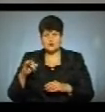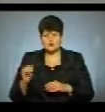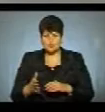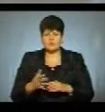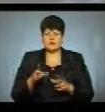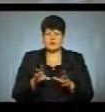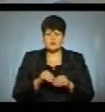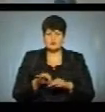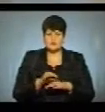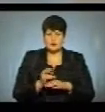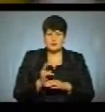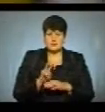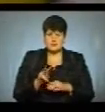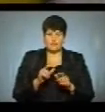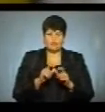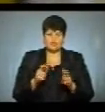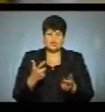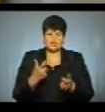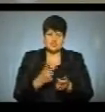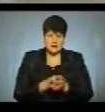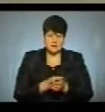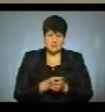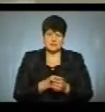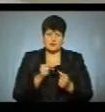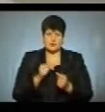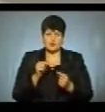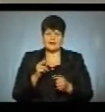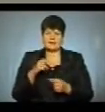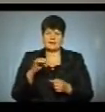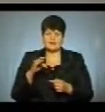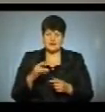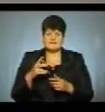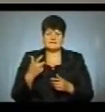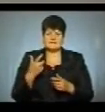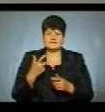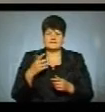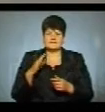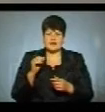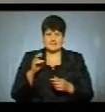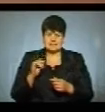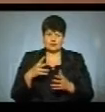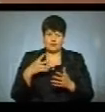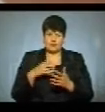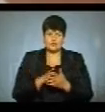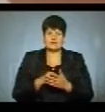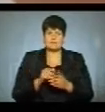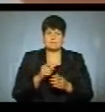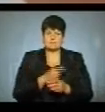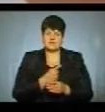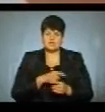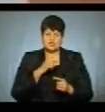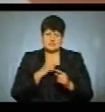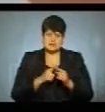з чоловіком прийшли у пункт щеплення вакцинуватися від дифтерії. Вакцину вводить медична сестра Марія Кулява.